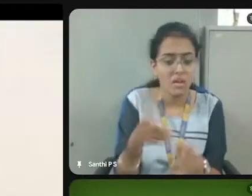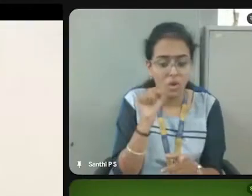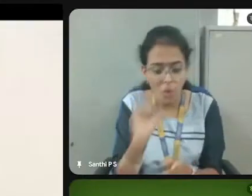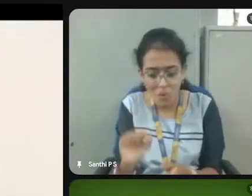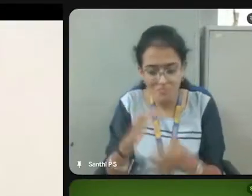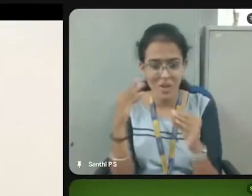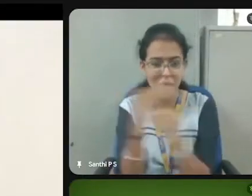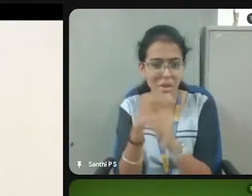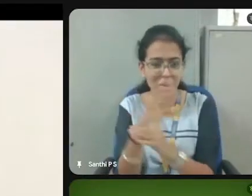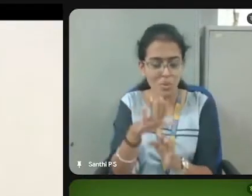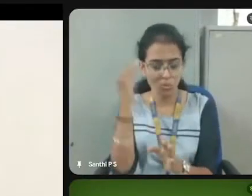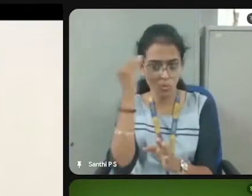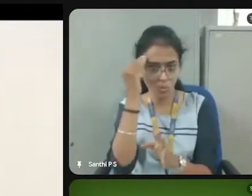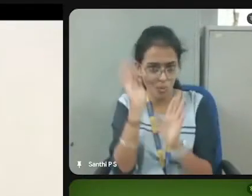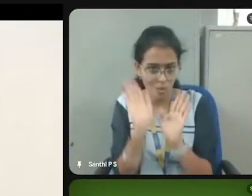ധാരണയുണ്ടെങ്കിൽ